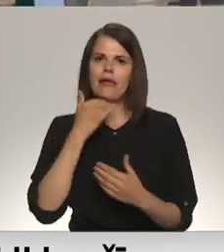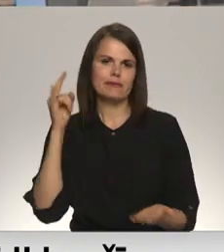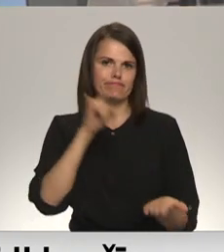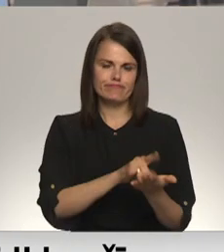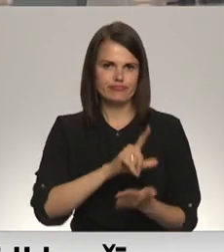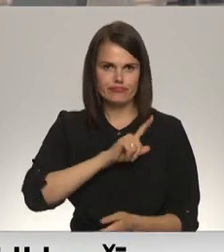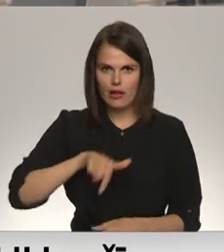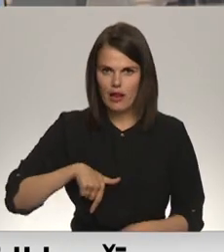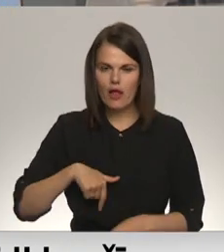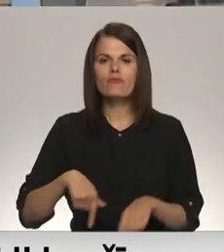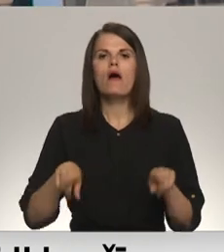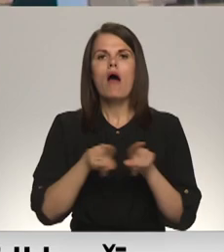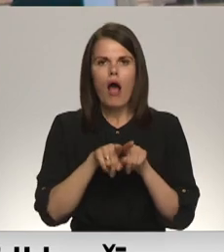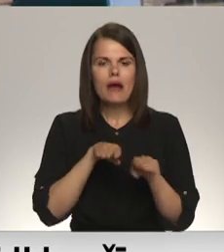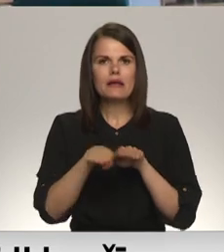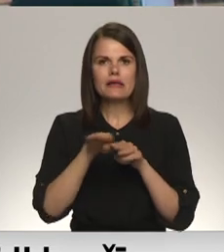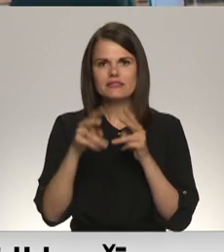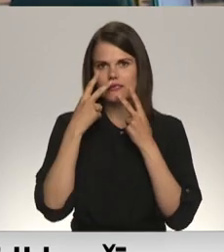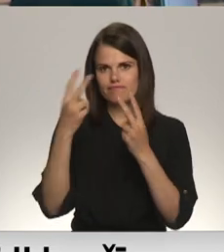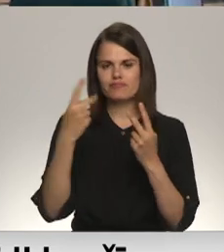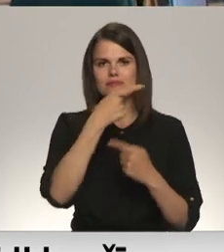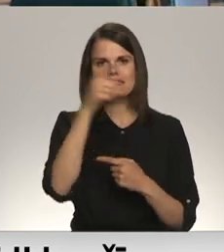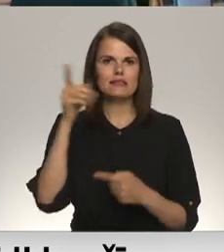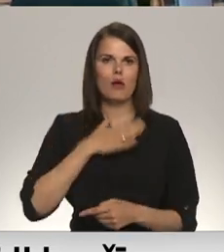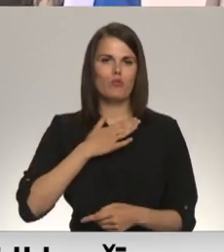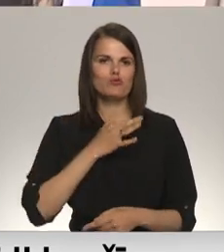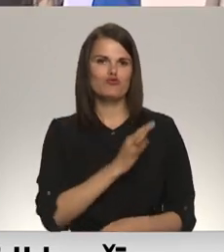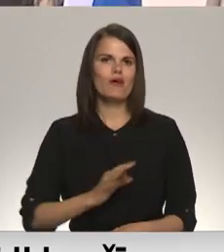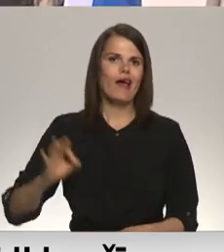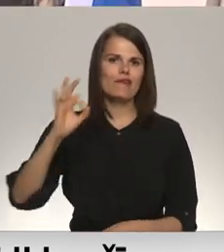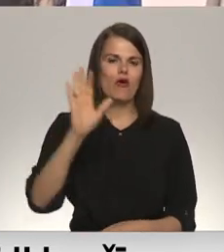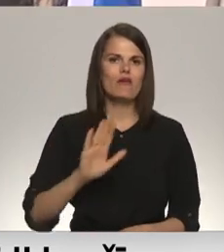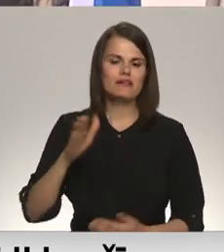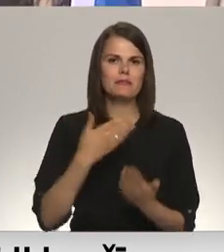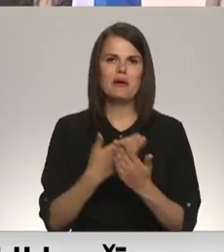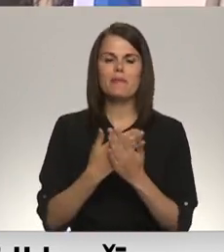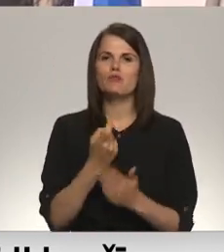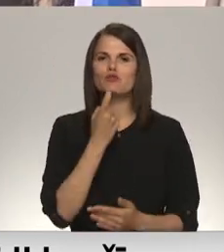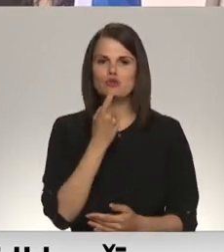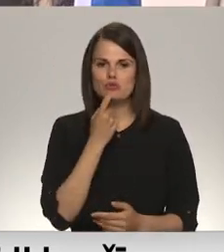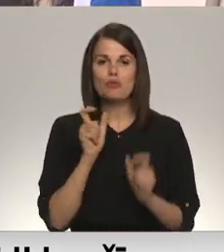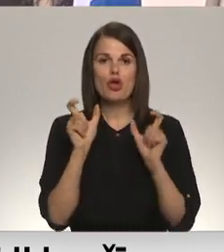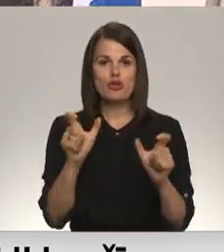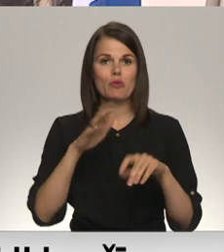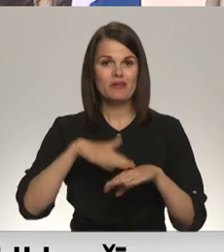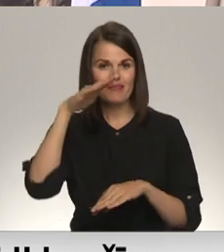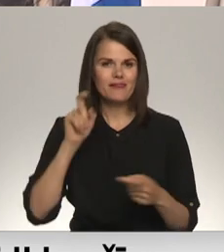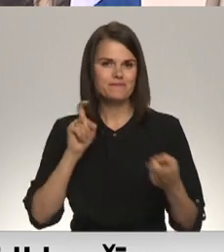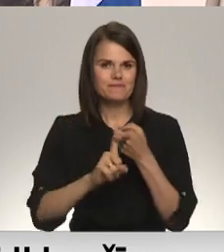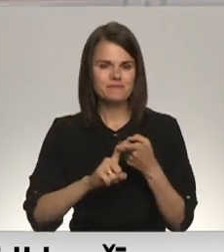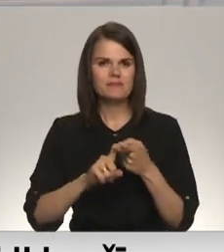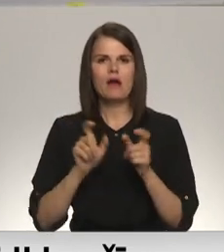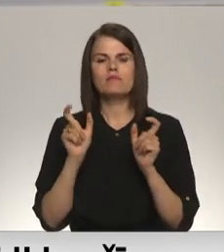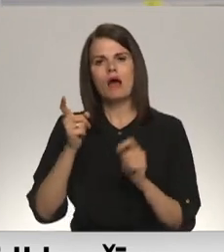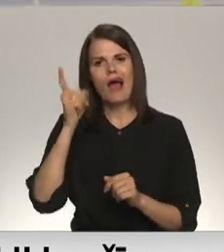piesardzīgākiem. Līdzīga aina tiek novērota arī citās mūsu reģionu valstīs, piemēram Somijā. Ierobežojuma dēļ, kas saistās ar